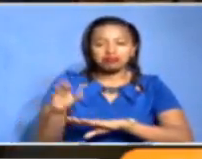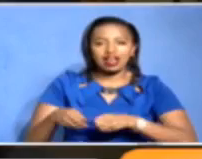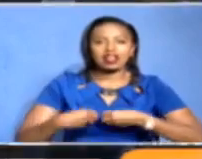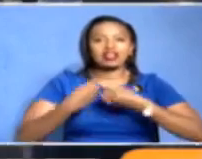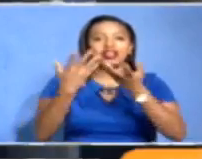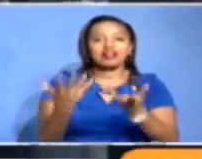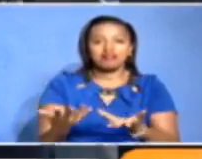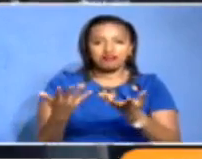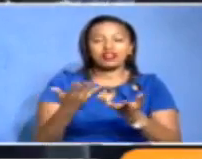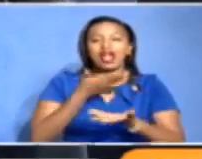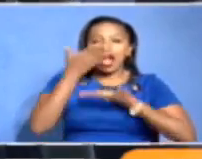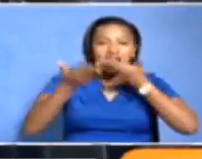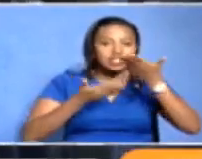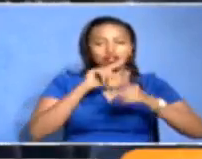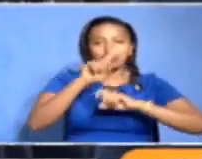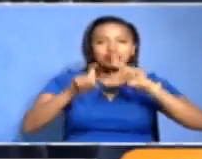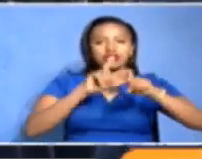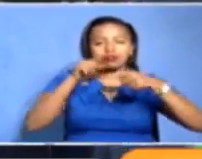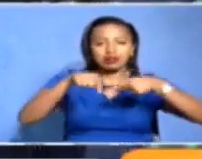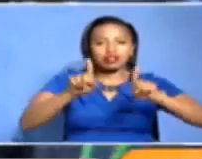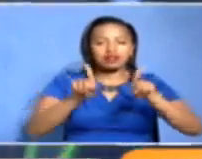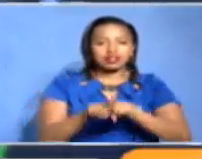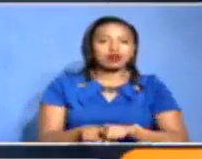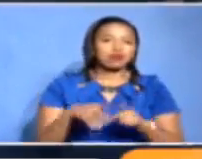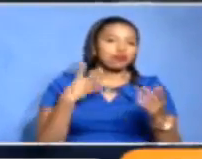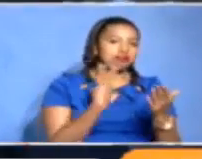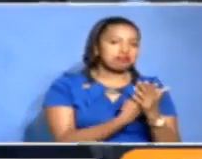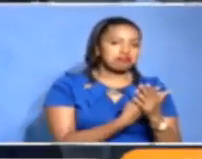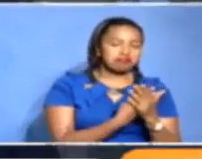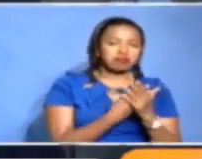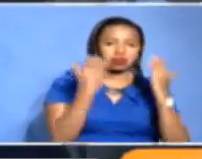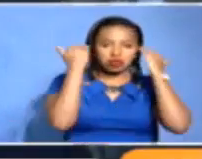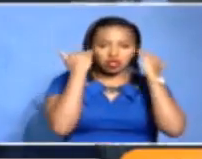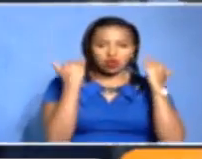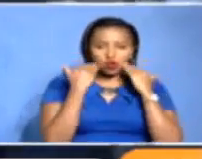nao watafikishwa mahakamani. Stephen Leto, Runinga ya Citizen, Nairobi.